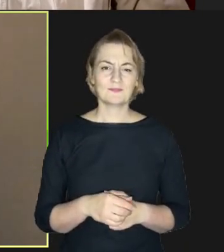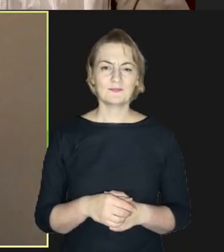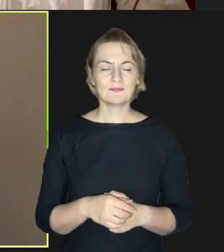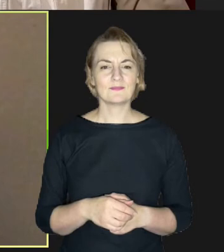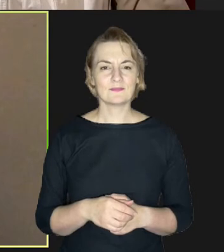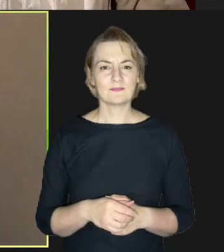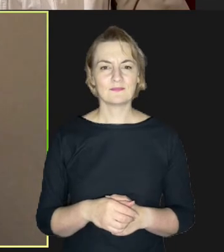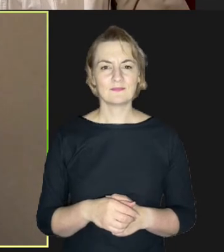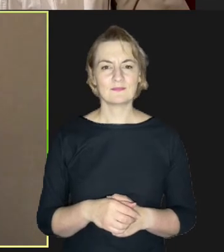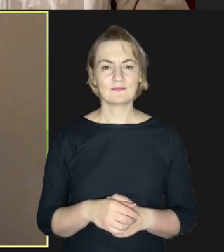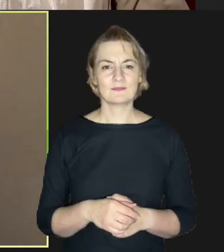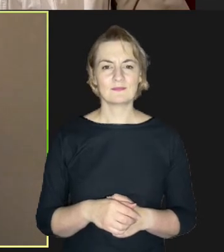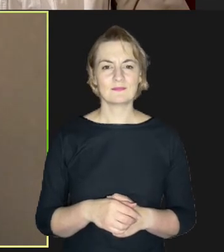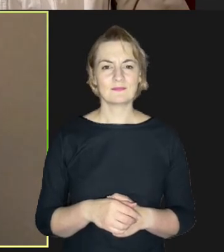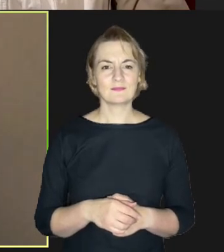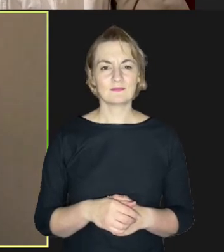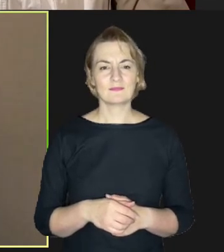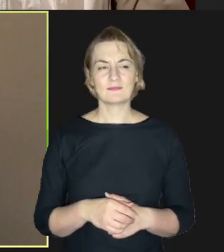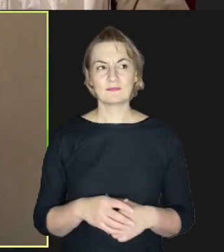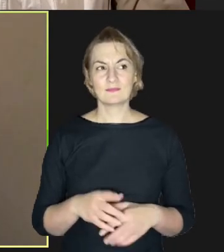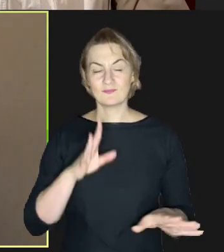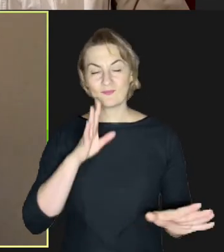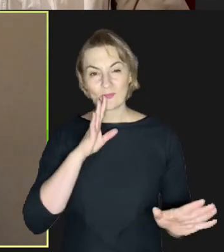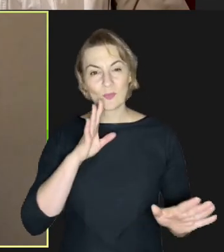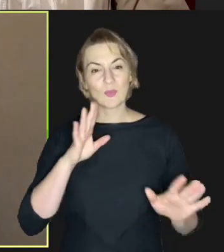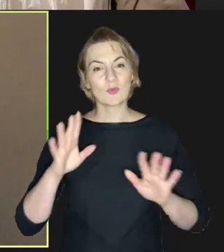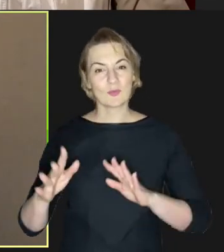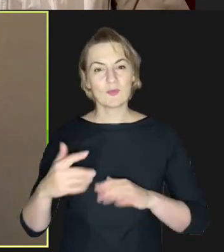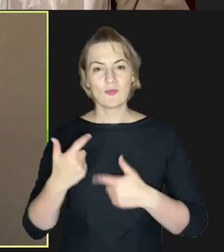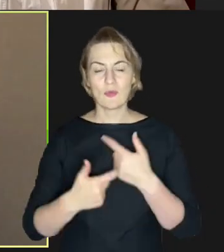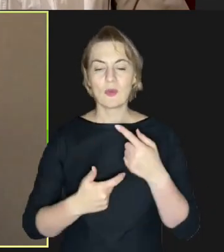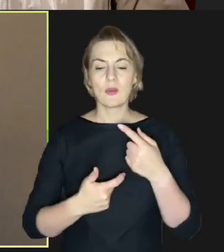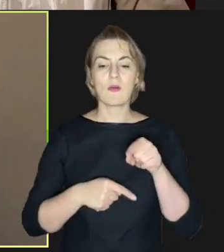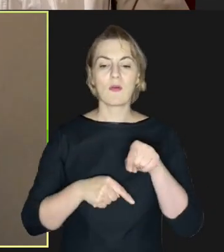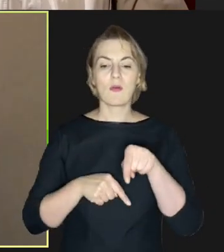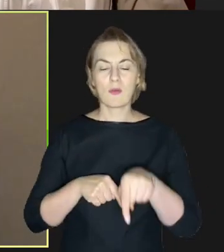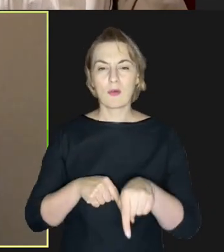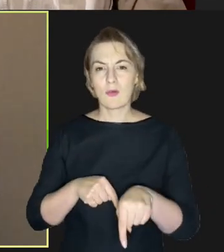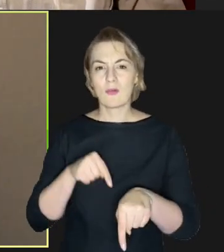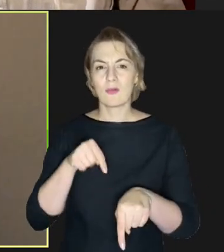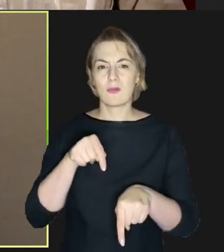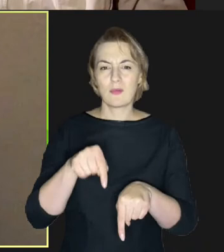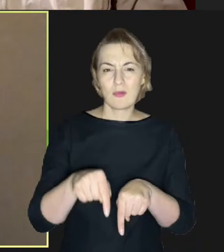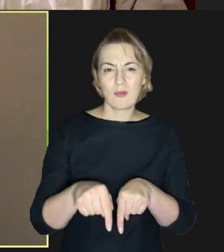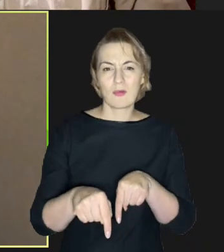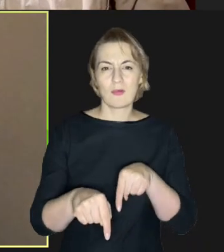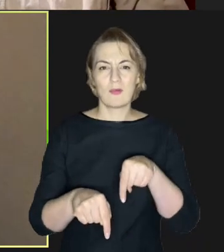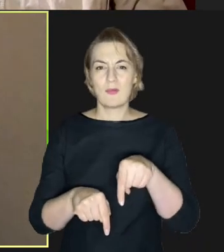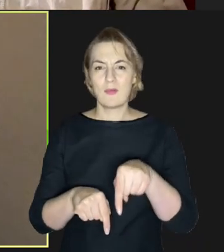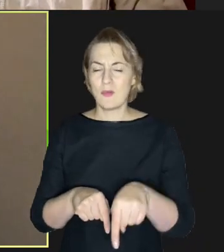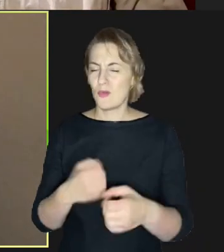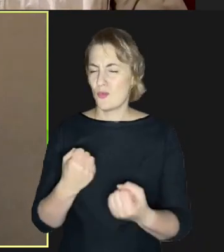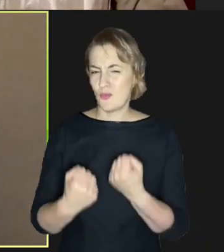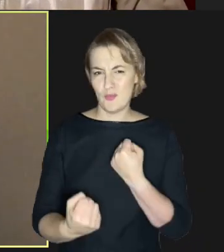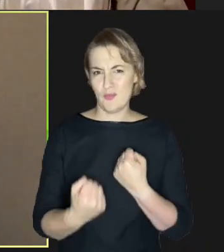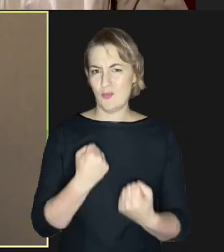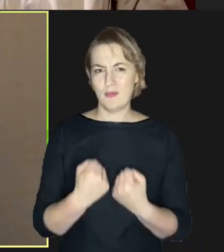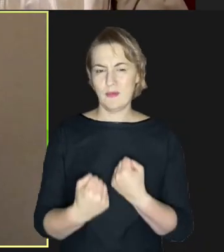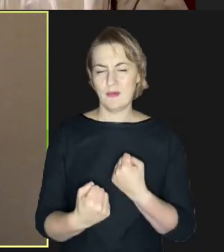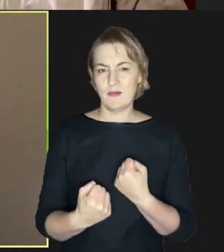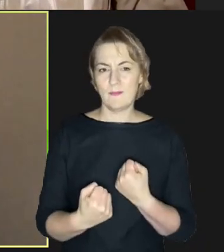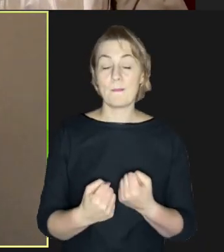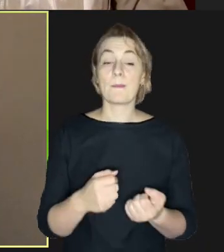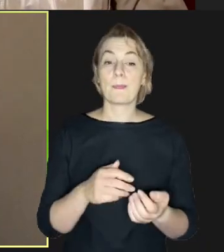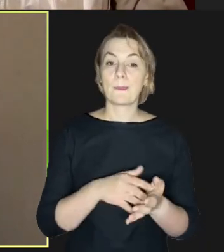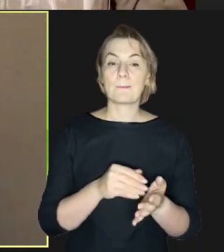robieniem trudnych, pojedynczych kroków pod prąd, można powiedzieć, tak? Jeśli ktoś